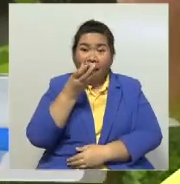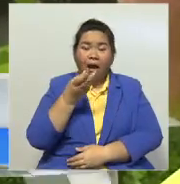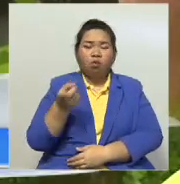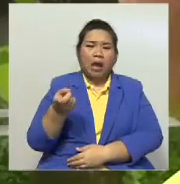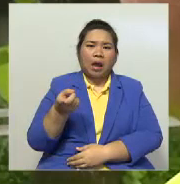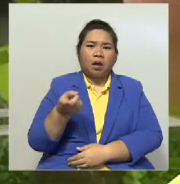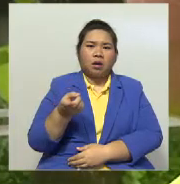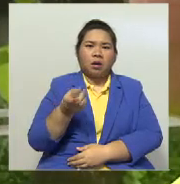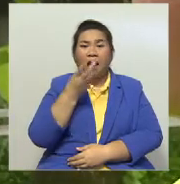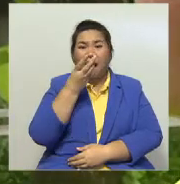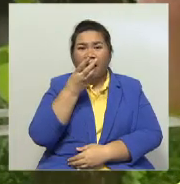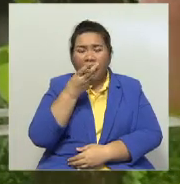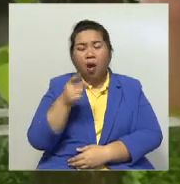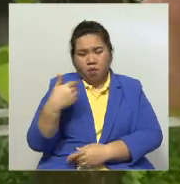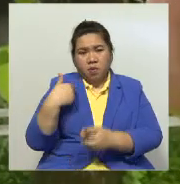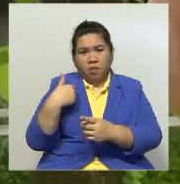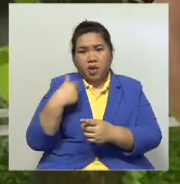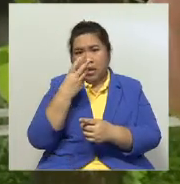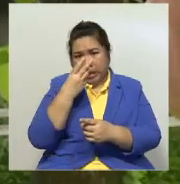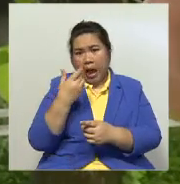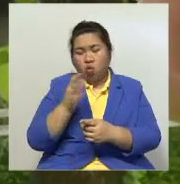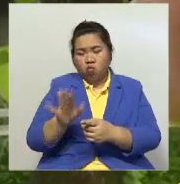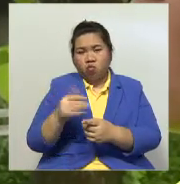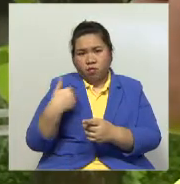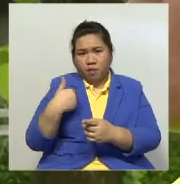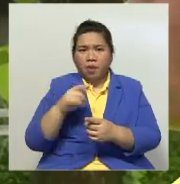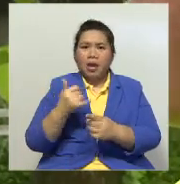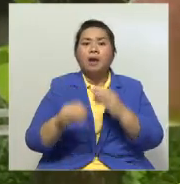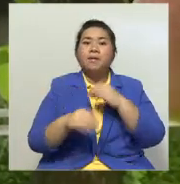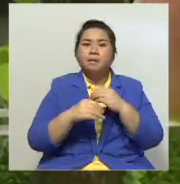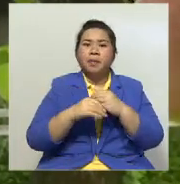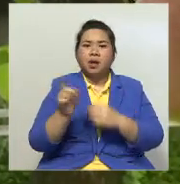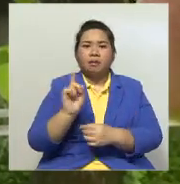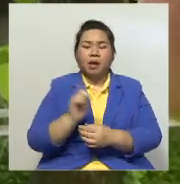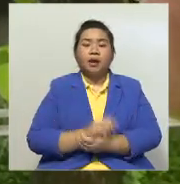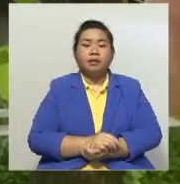ารเนี่ยนะฮะไม่ยังมีอยู่นะเราอาจจะเสริมในเรื่องของ